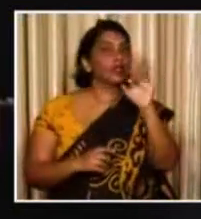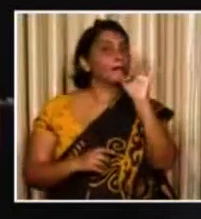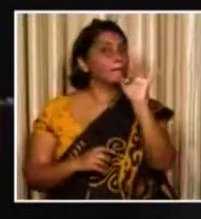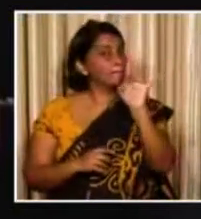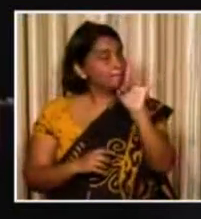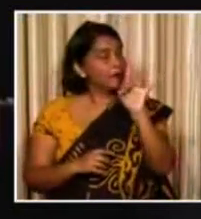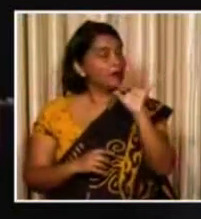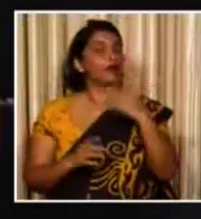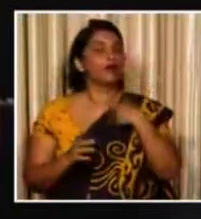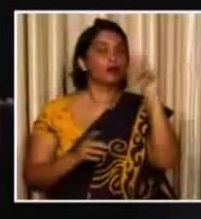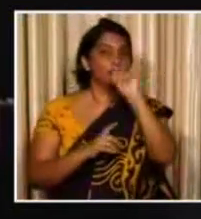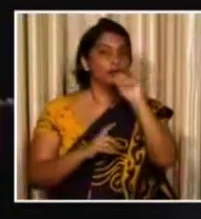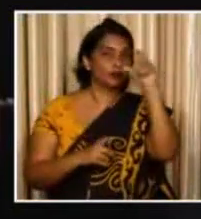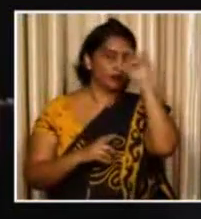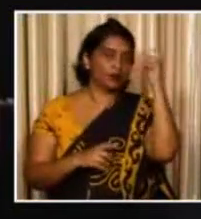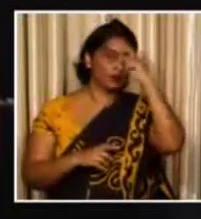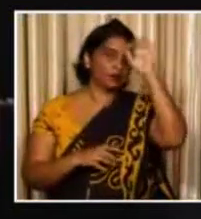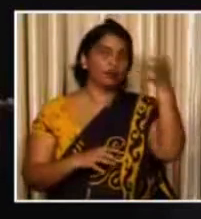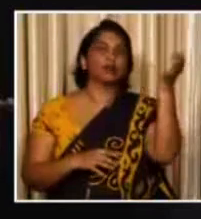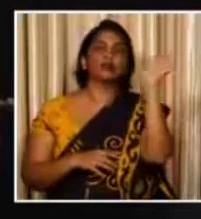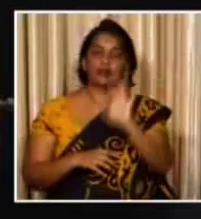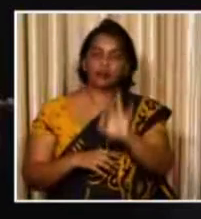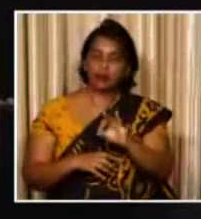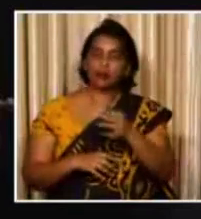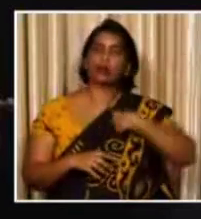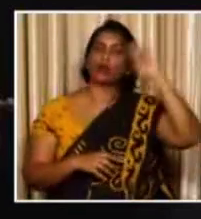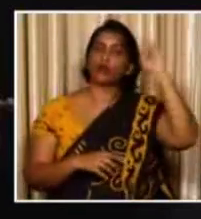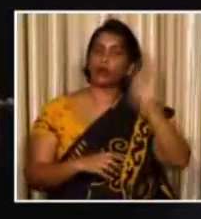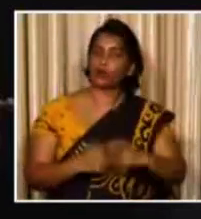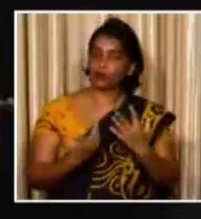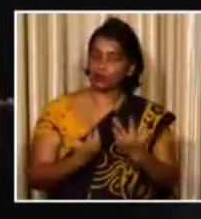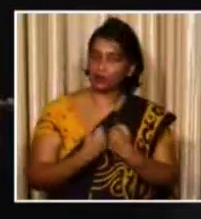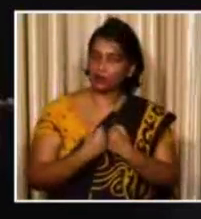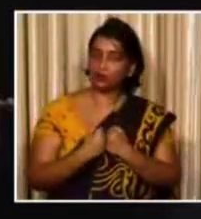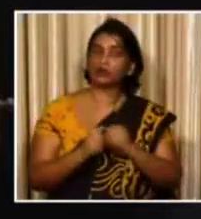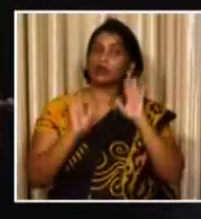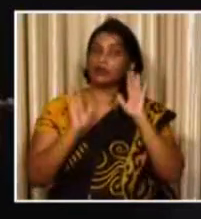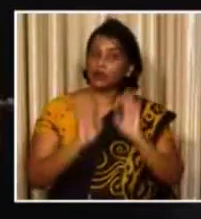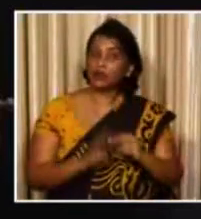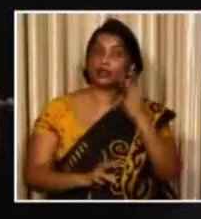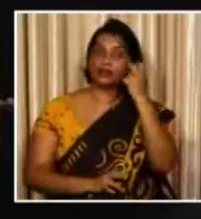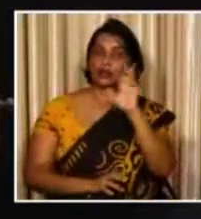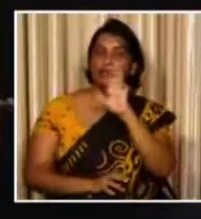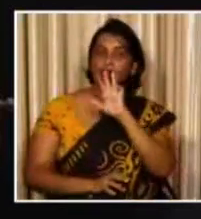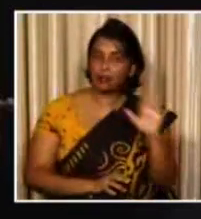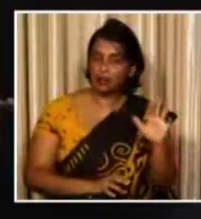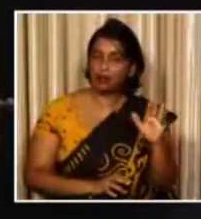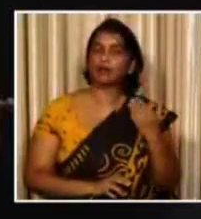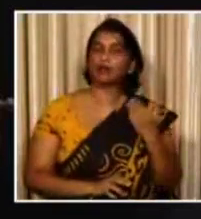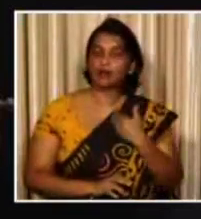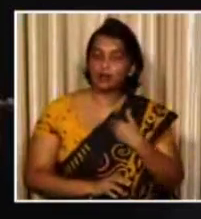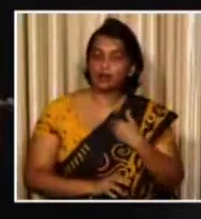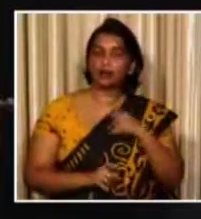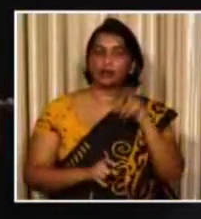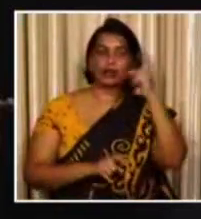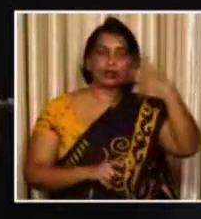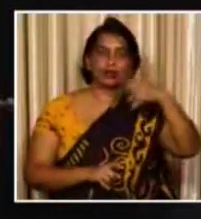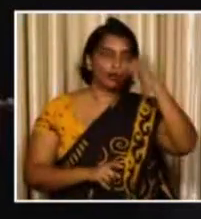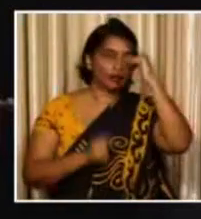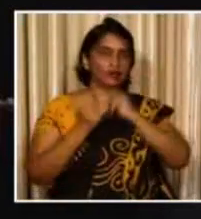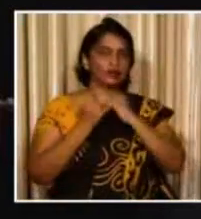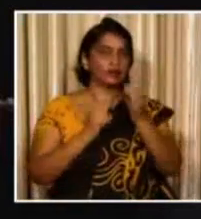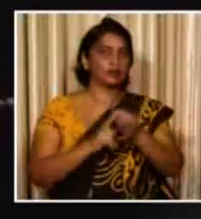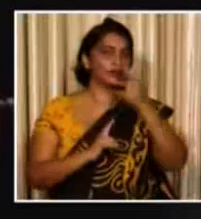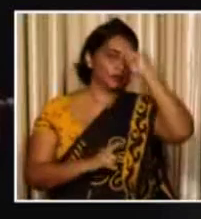2015 මෛත්‍රීපාල සිරිසේන මහතා ඉදිරිපත් කොට ජයග්‍රහණය කළා. ඒ 2019 අපේම නියෝජ්‍ය නායක සජිත්